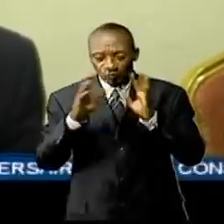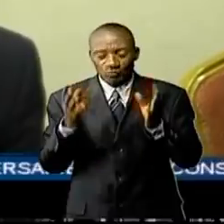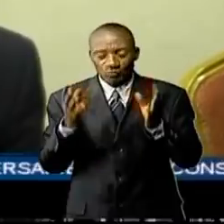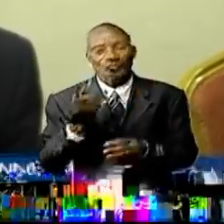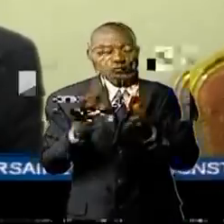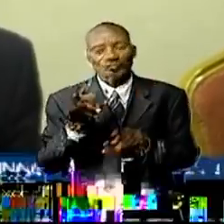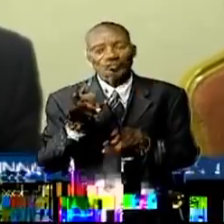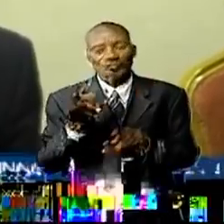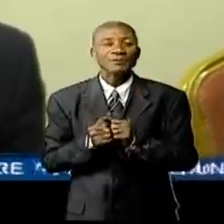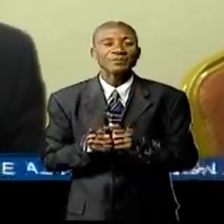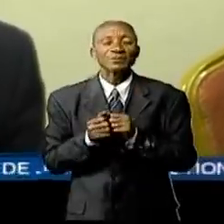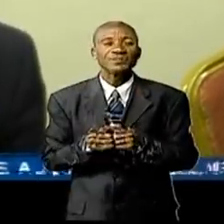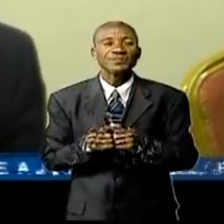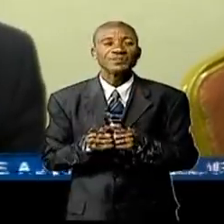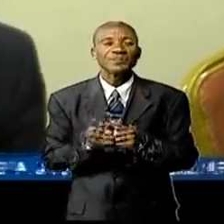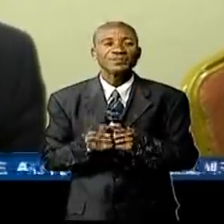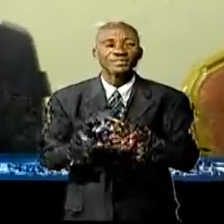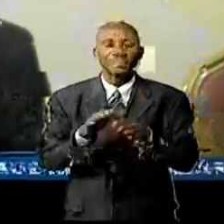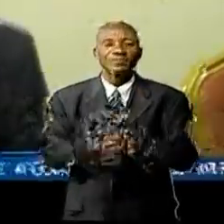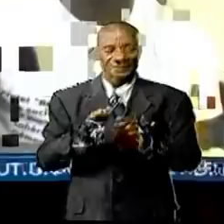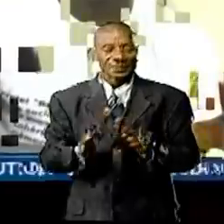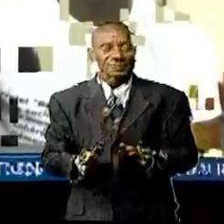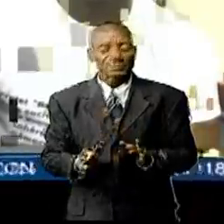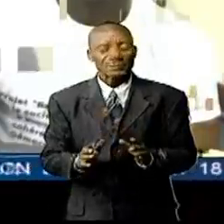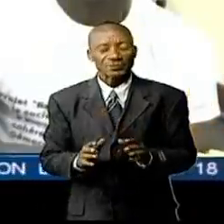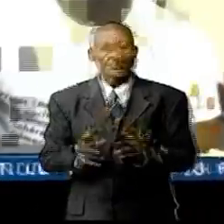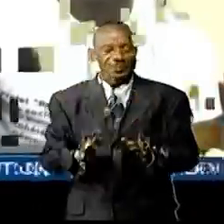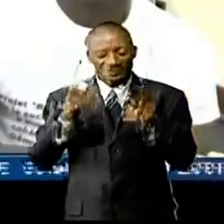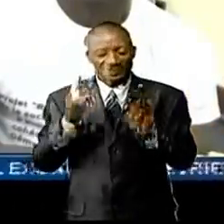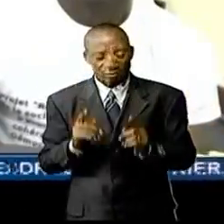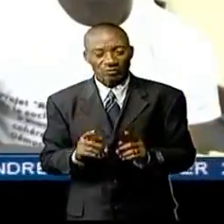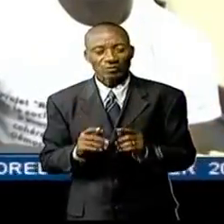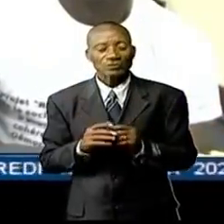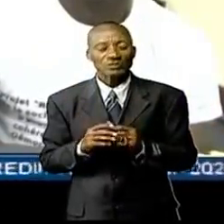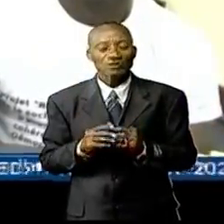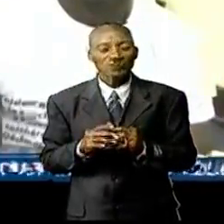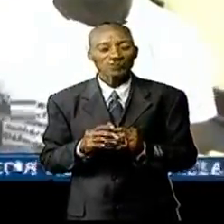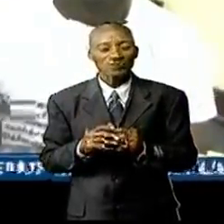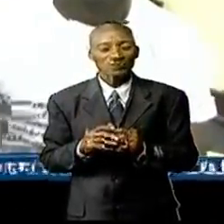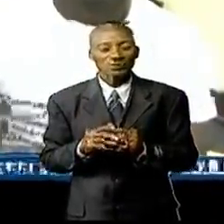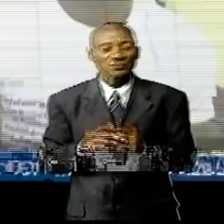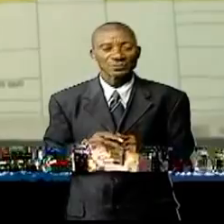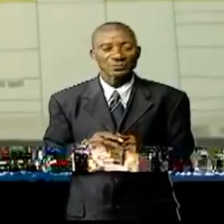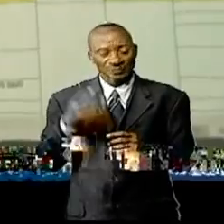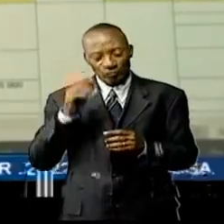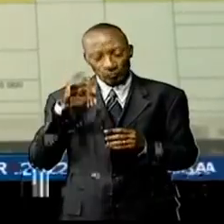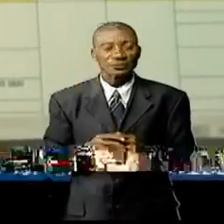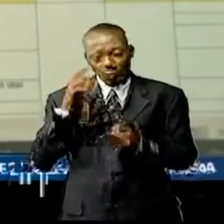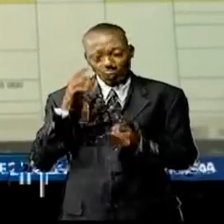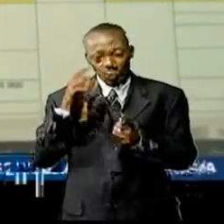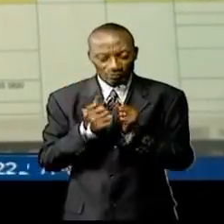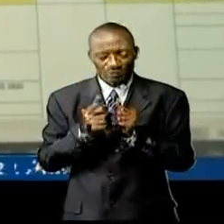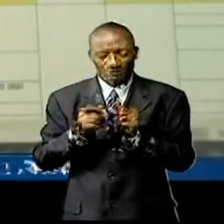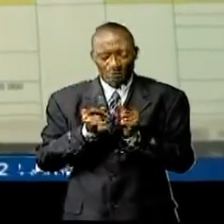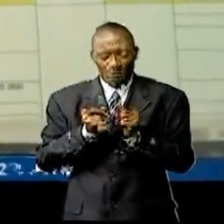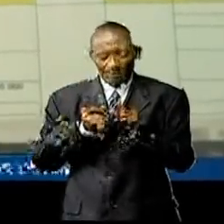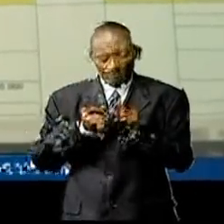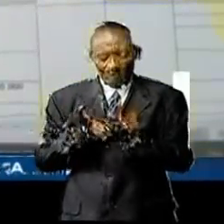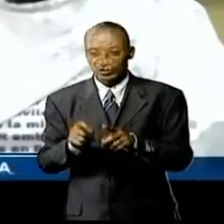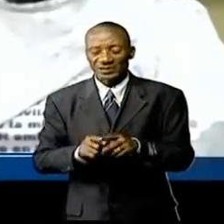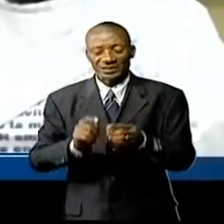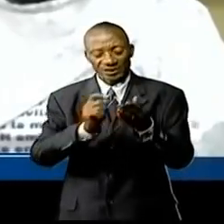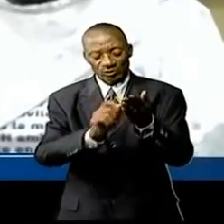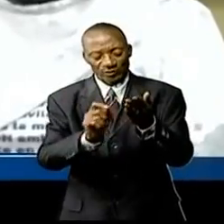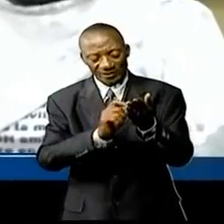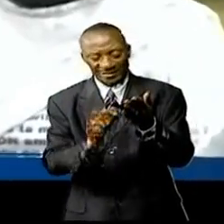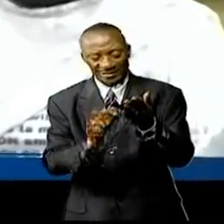participant est là tombé d'accord sur les prochaines étapes avant de formuler quelques résolutions à l'entrée du gouvernement central